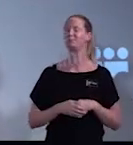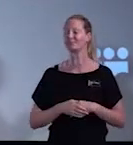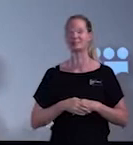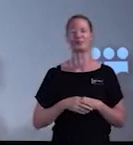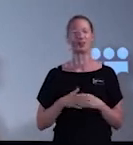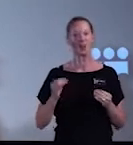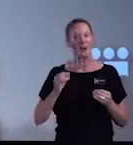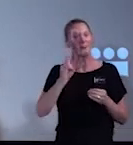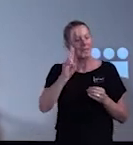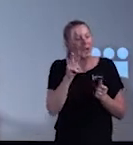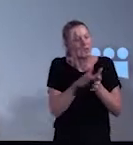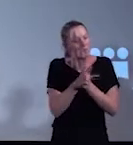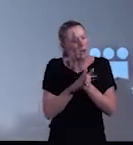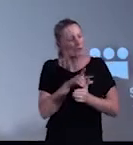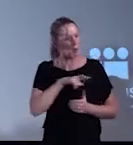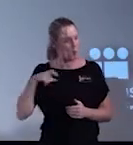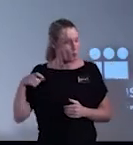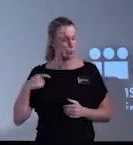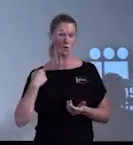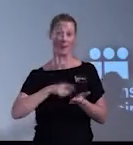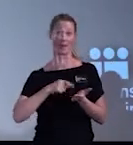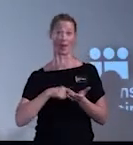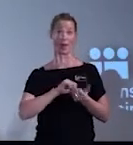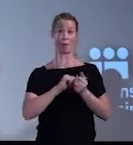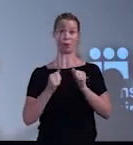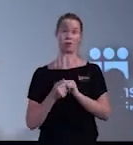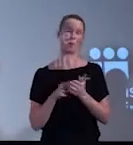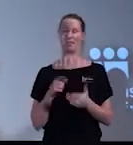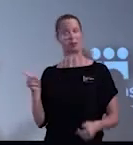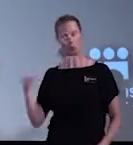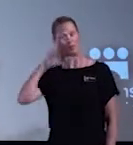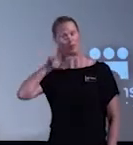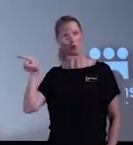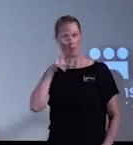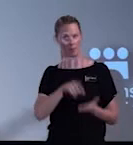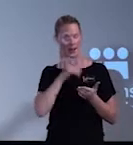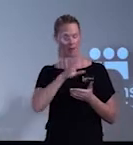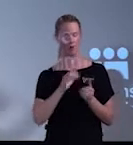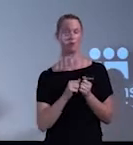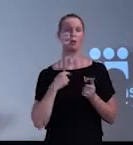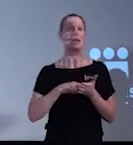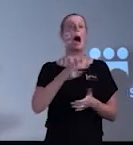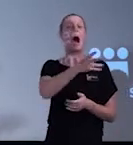men alltså det är en utmaning. Ja. Och då menar jag att politiken, och jag menar inte du för jag vet att du menar allvar, men jag menar alla andra